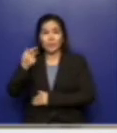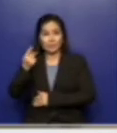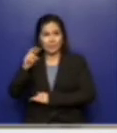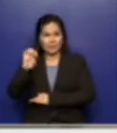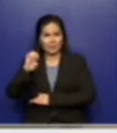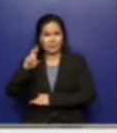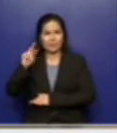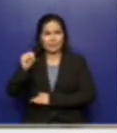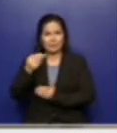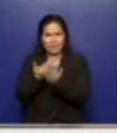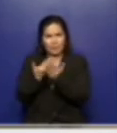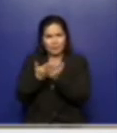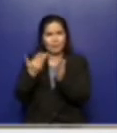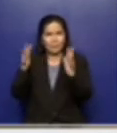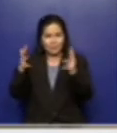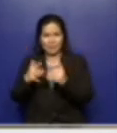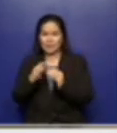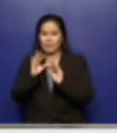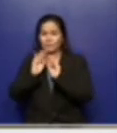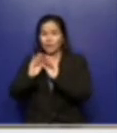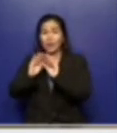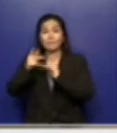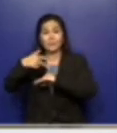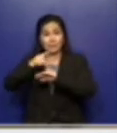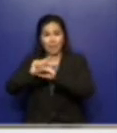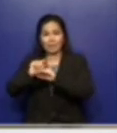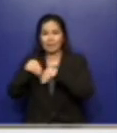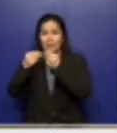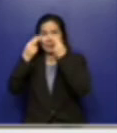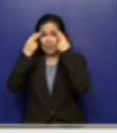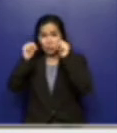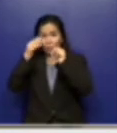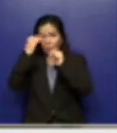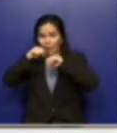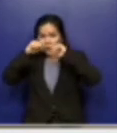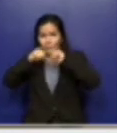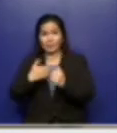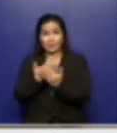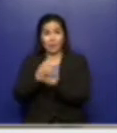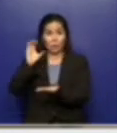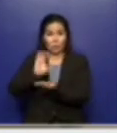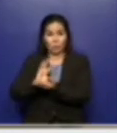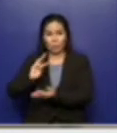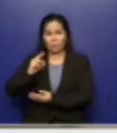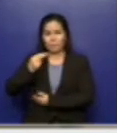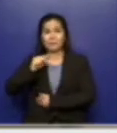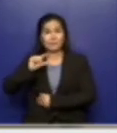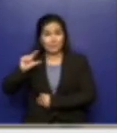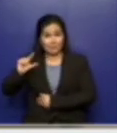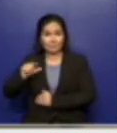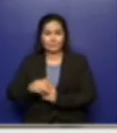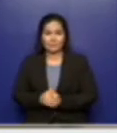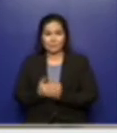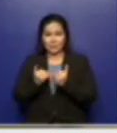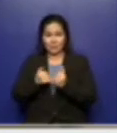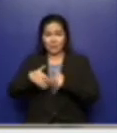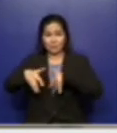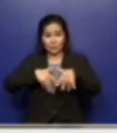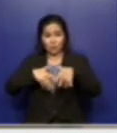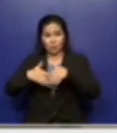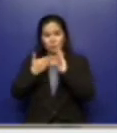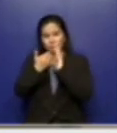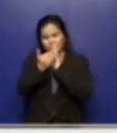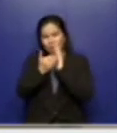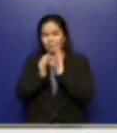ประธานสภาไปถึงท่านนายกรัฐมนตรีซึ่งท่านก็เป็นผู้อนุมัติให้สร้างในวงเงิน 60,000 กว่าล้านทางผมและก็พี่น้องชาวอีสาน